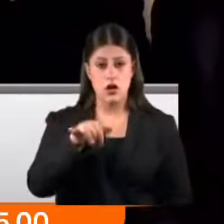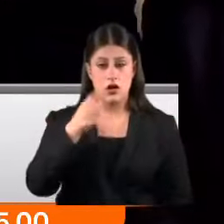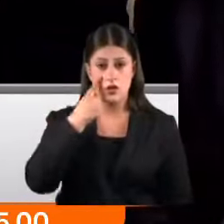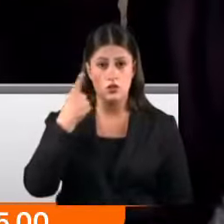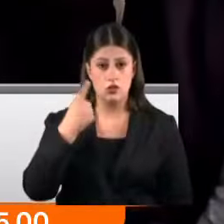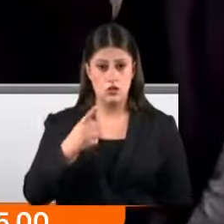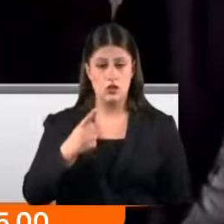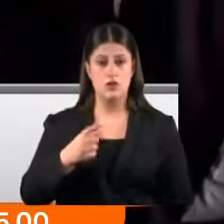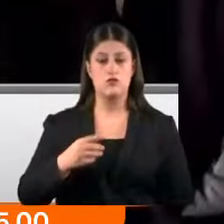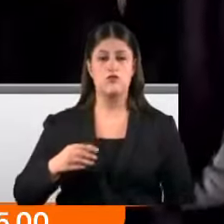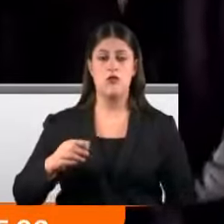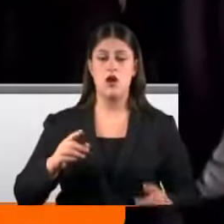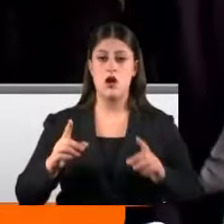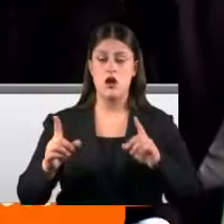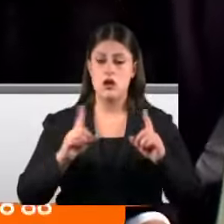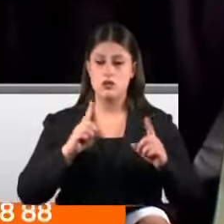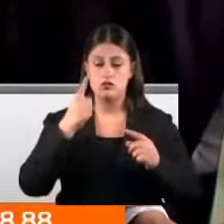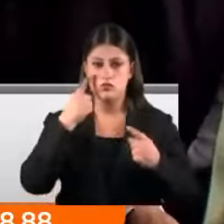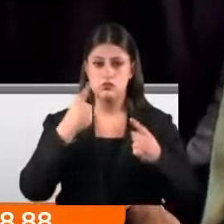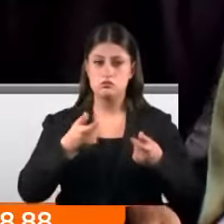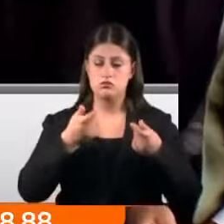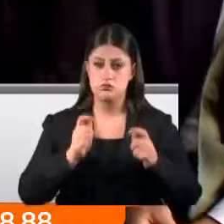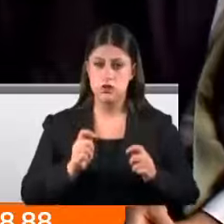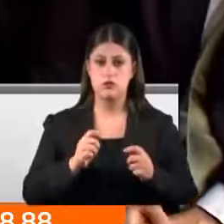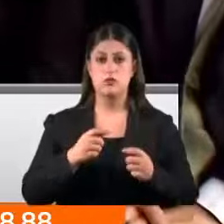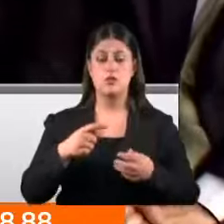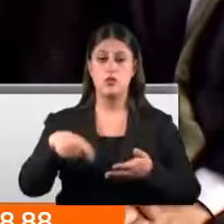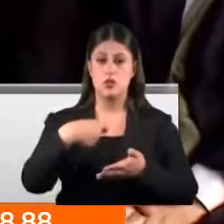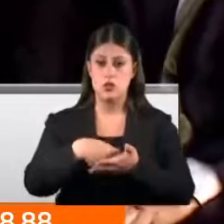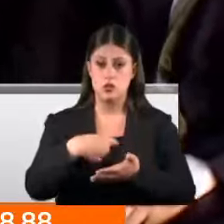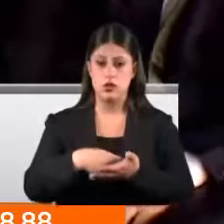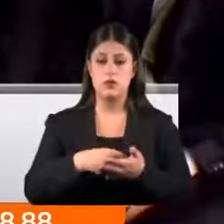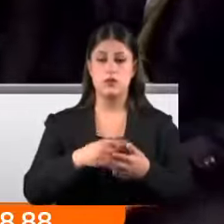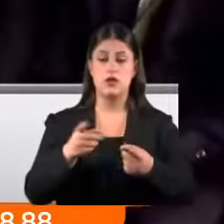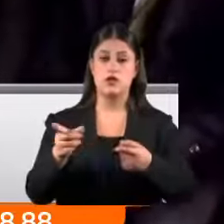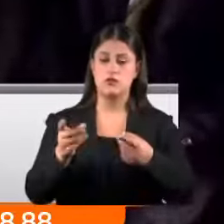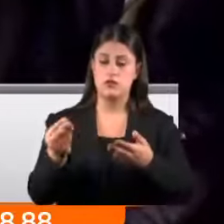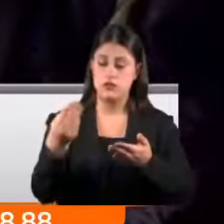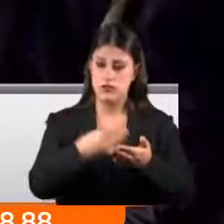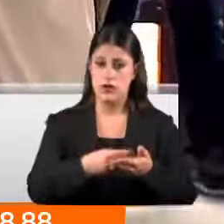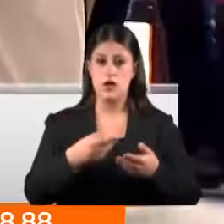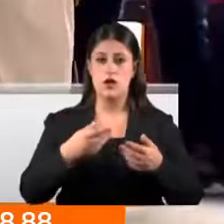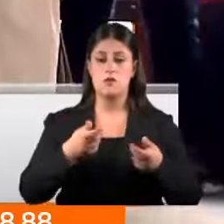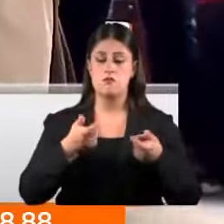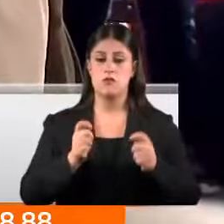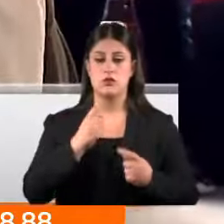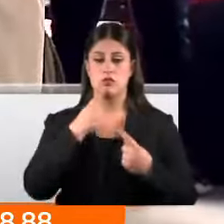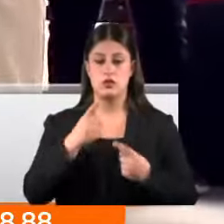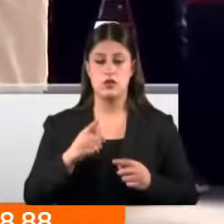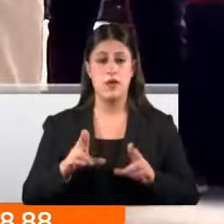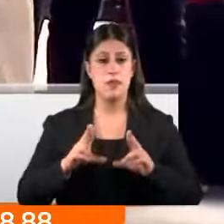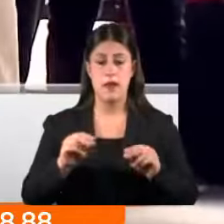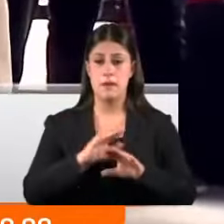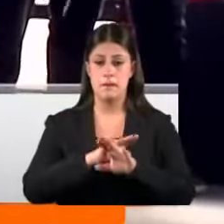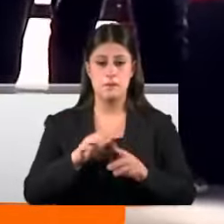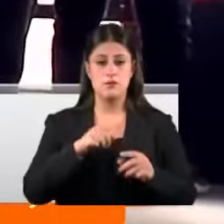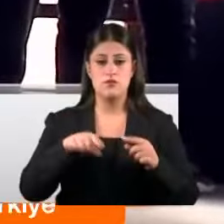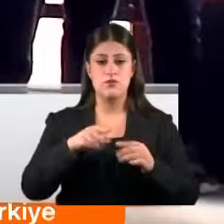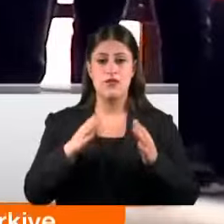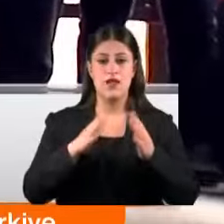ve adalete uygun şekilde tahsilatları gerçekleştirmek arzusundayız. Tamamlanan afet